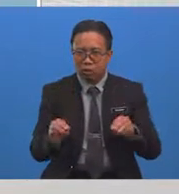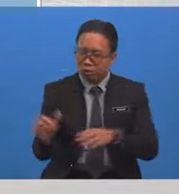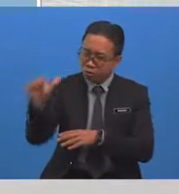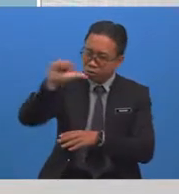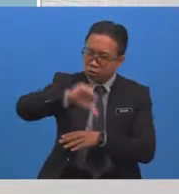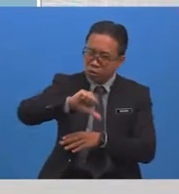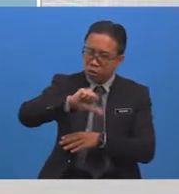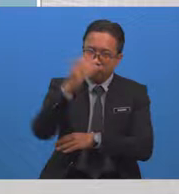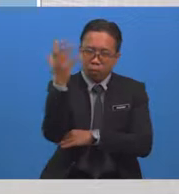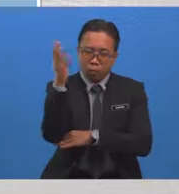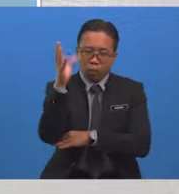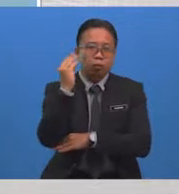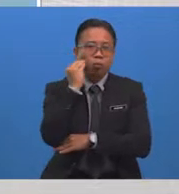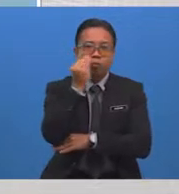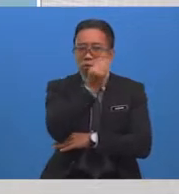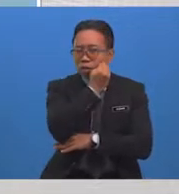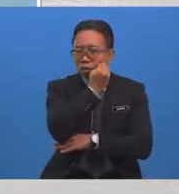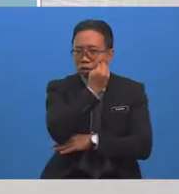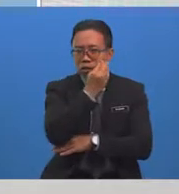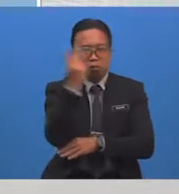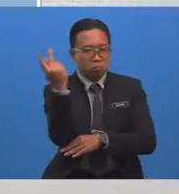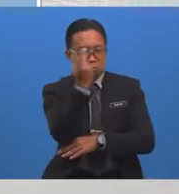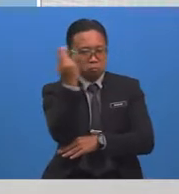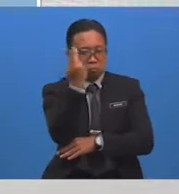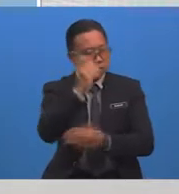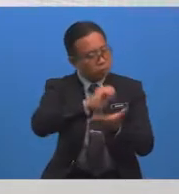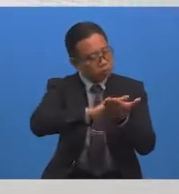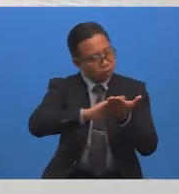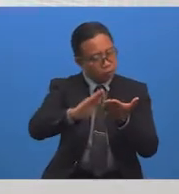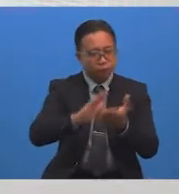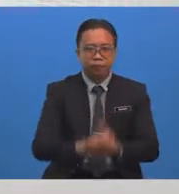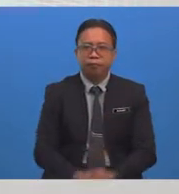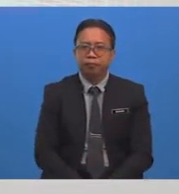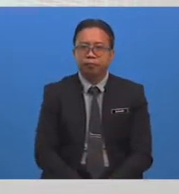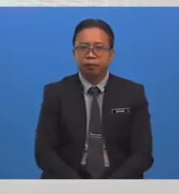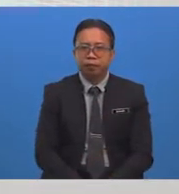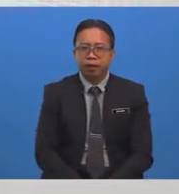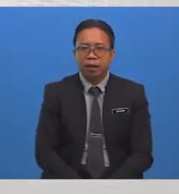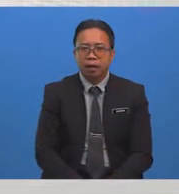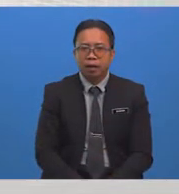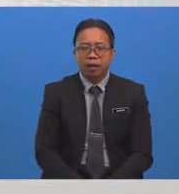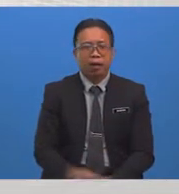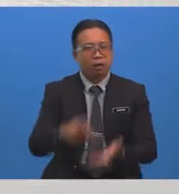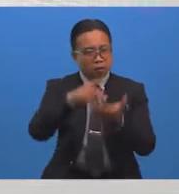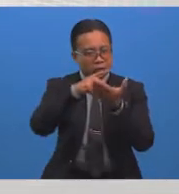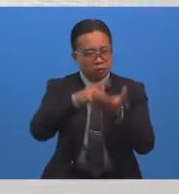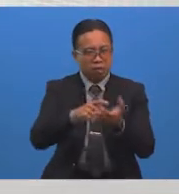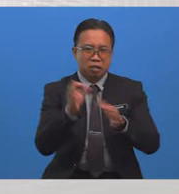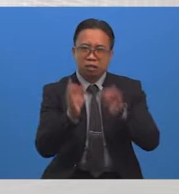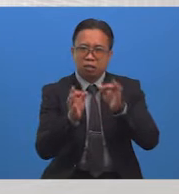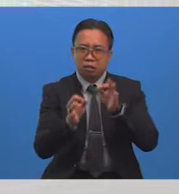yg mengendap kipas Nyatakan akibat jika